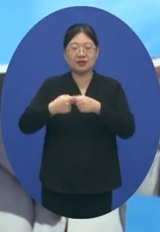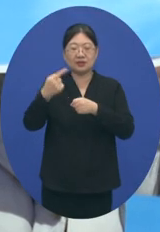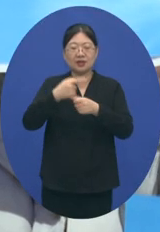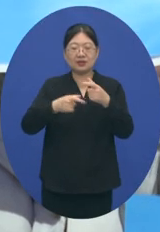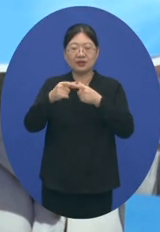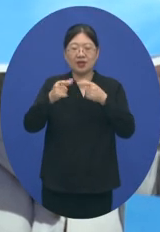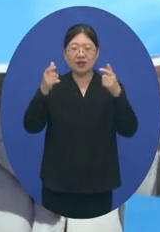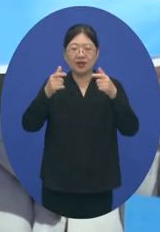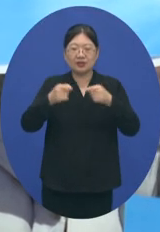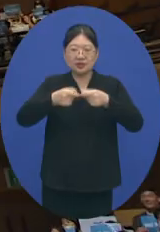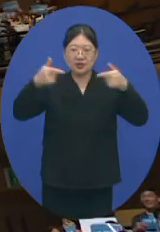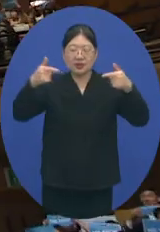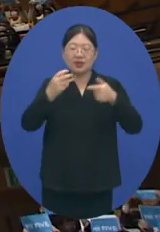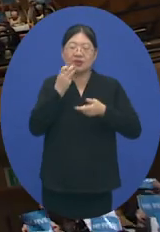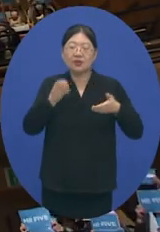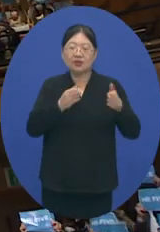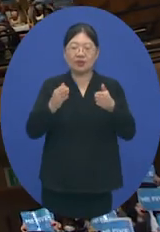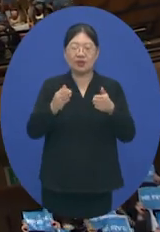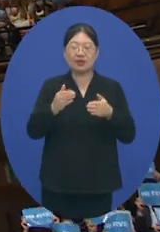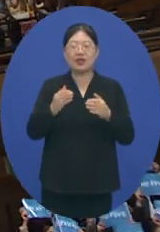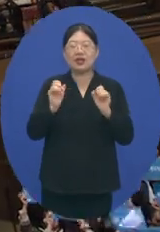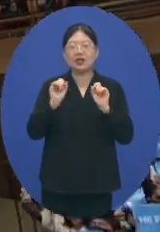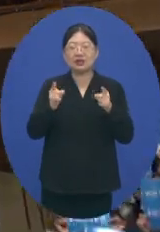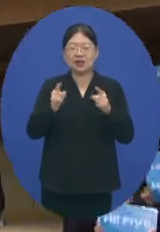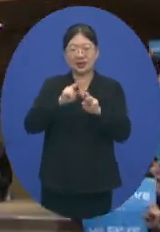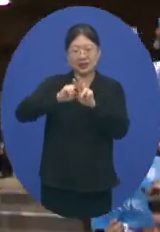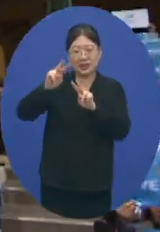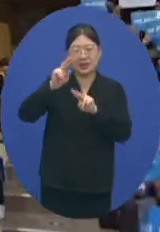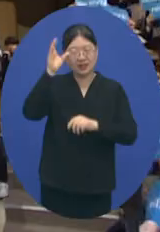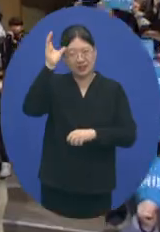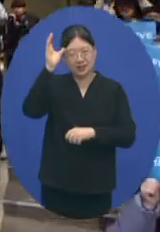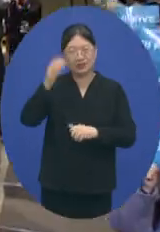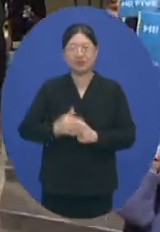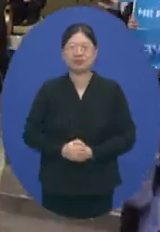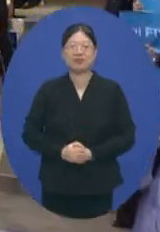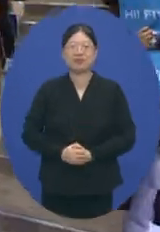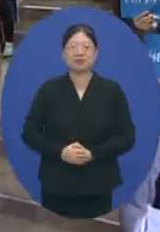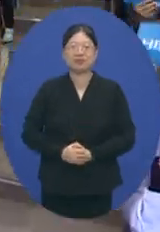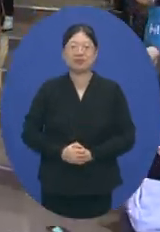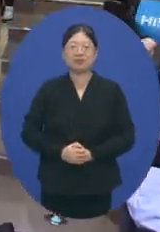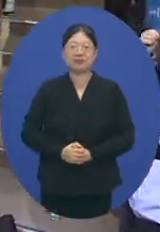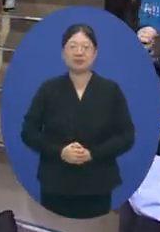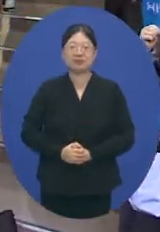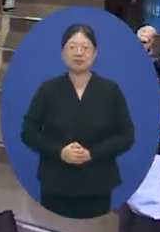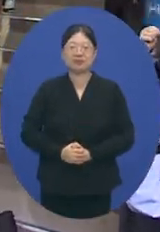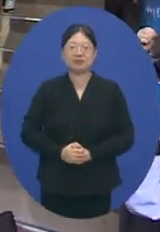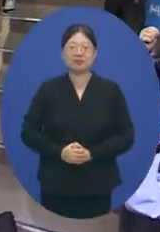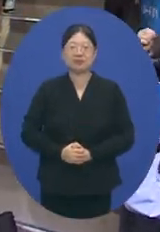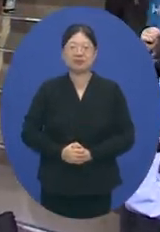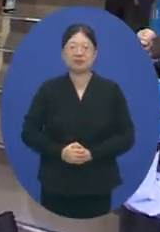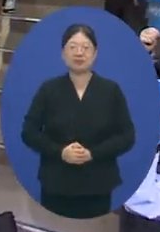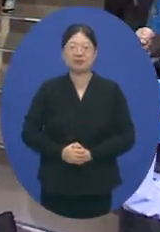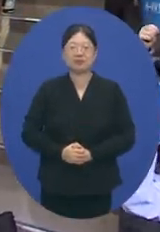더 넓게 펼쳐질 경기도의 튼튼한 기회 사다리를 기대해봅니다. GTV 뉴스 이슬비입니다.